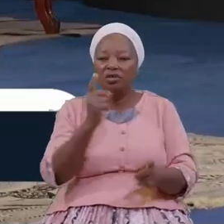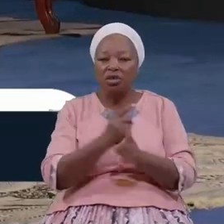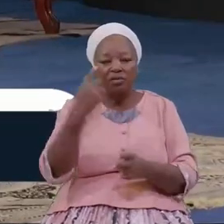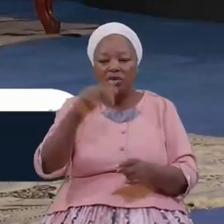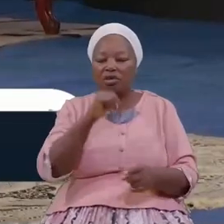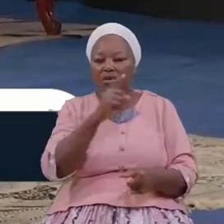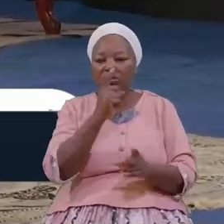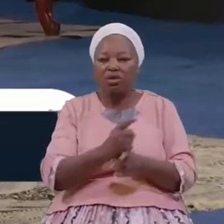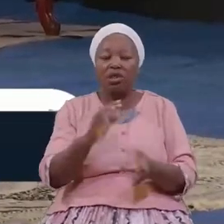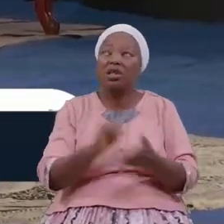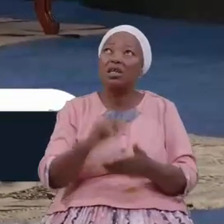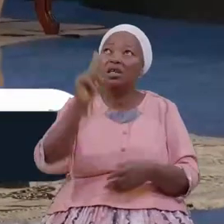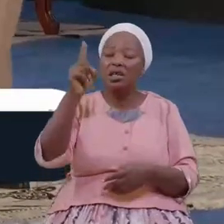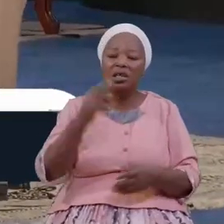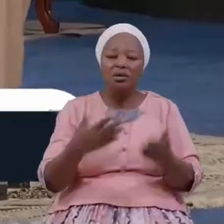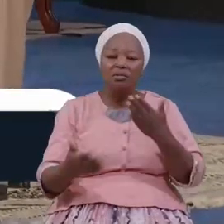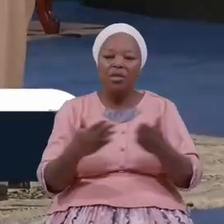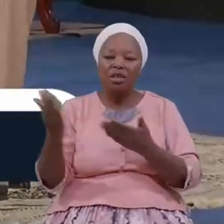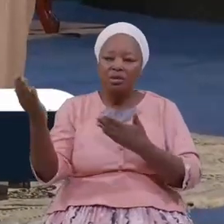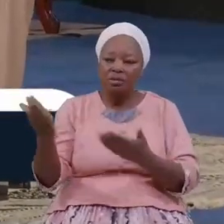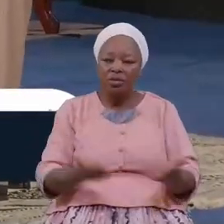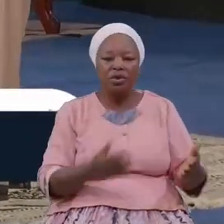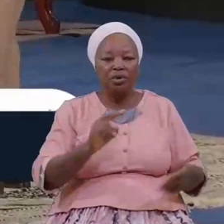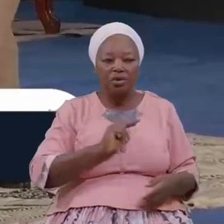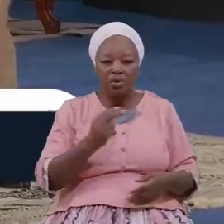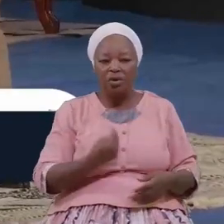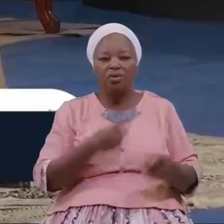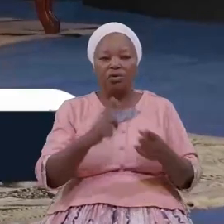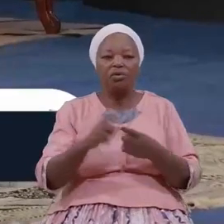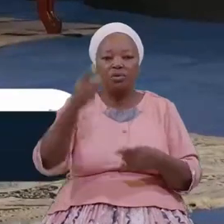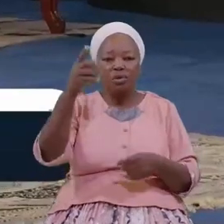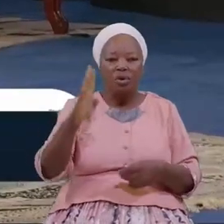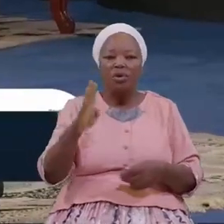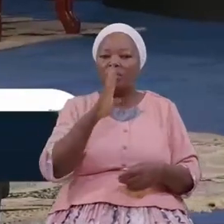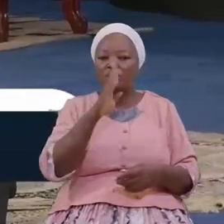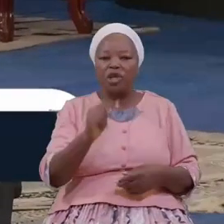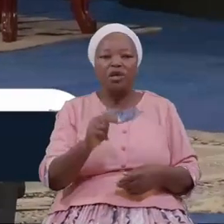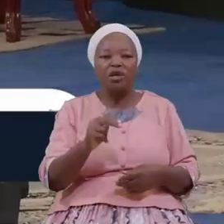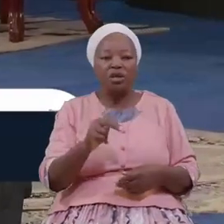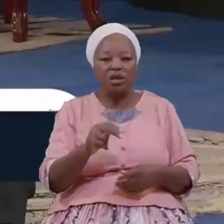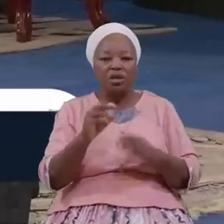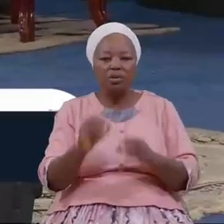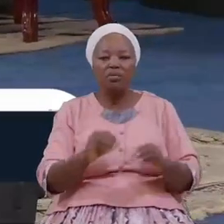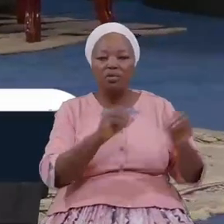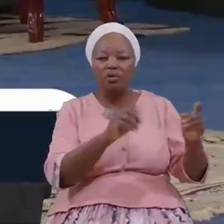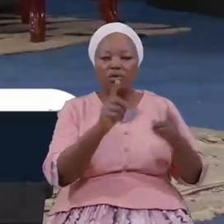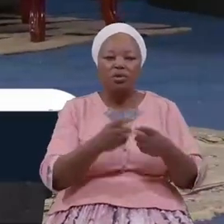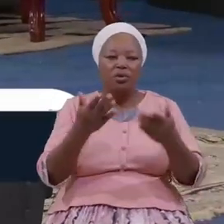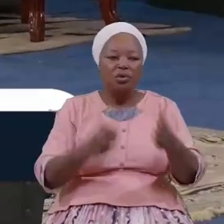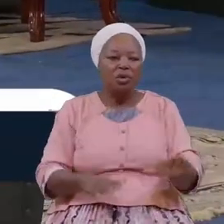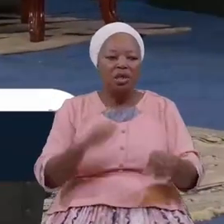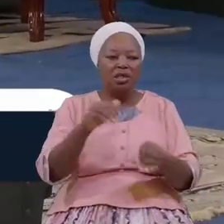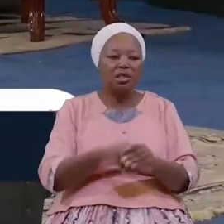lui juste pour des injustes, afin de nous amener à Dieu, ayant été mis à